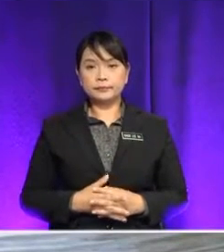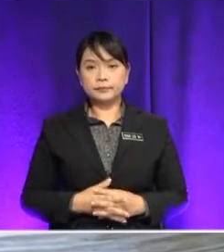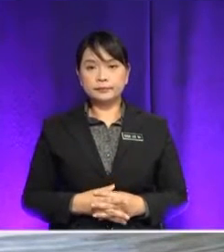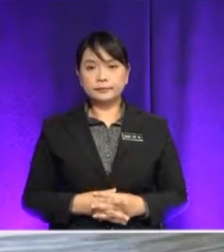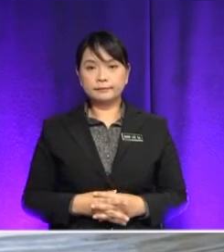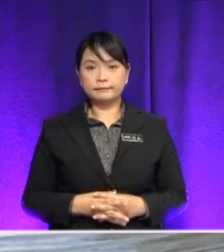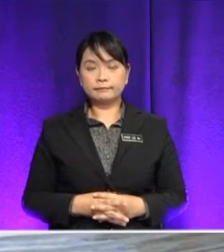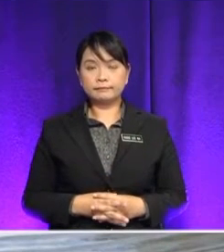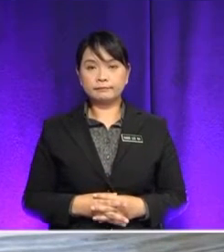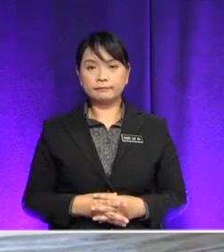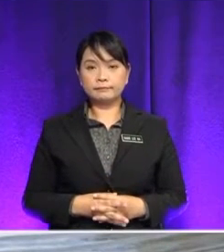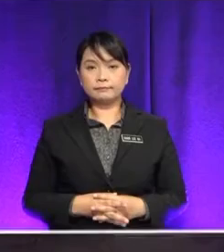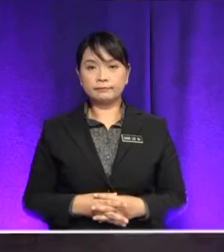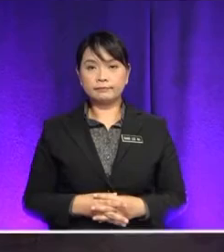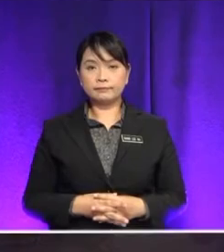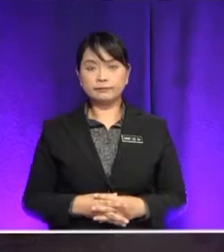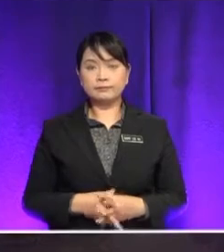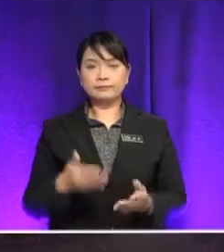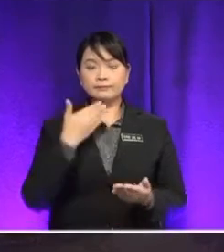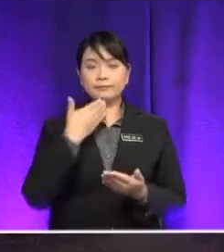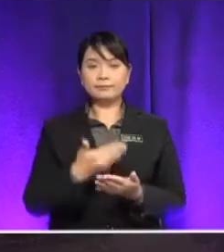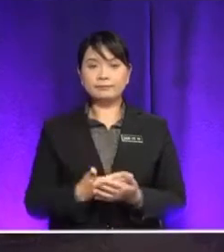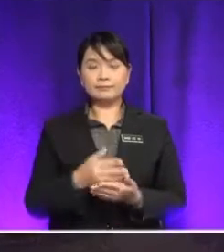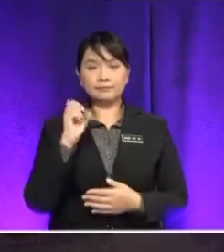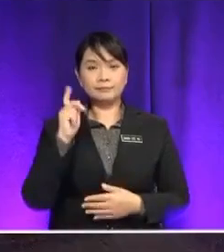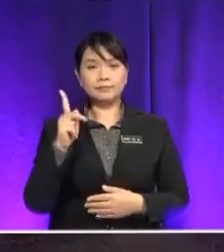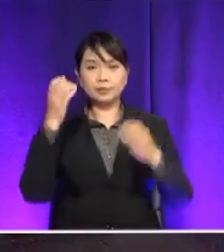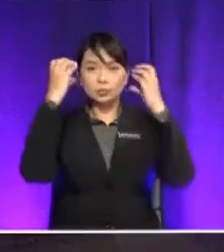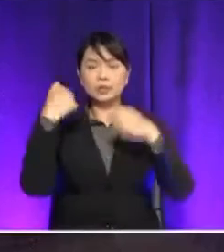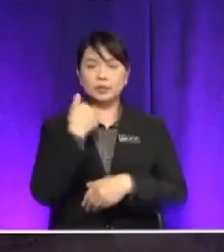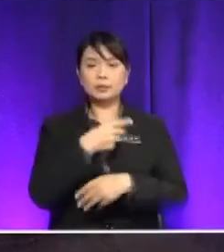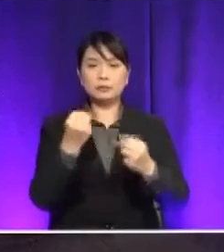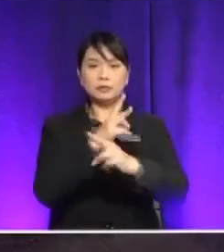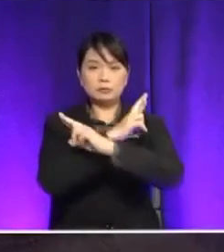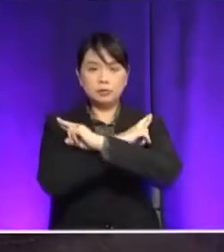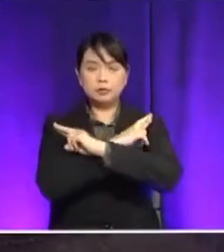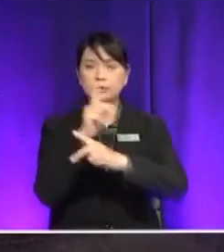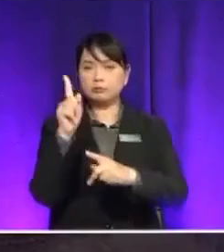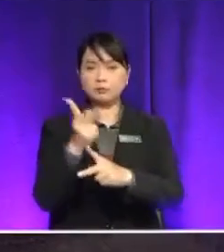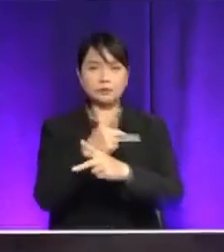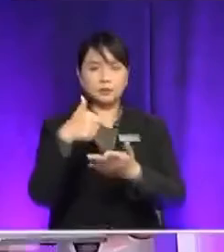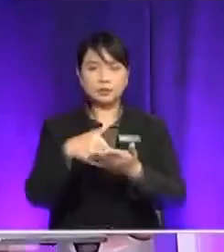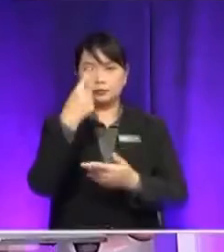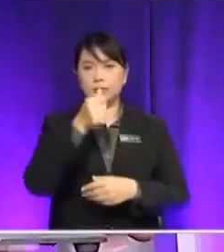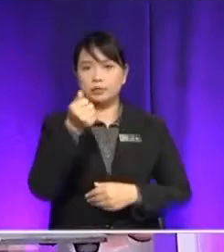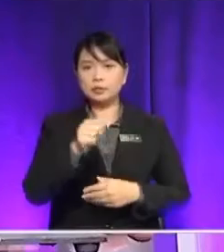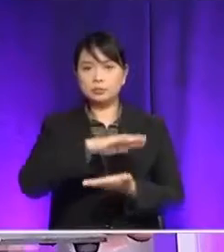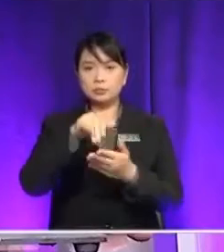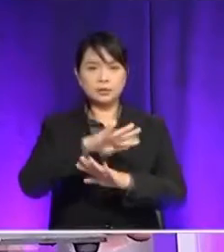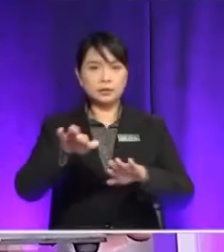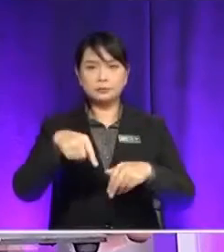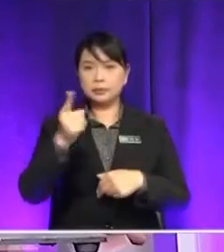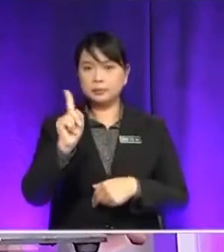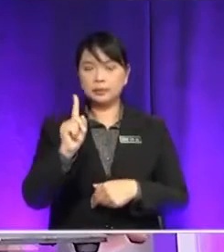gelombang Topan tuh bertambah bye Oke segitu dapat dilihat sekali lagi kepada anda semua jangan